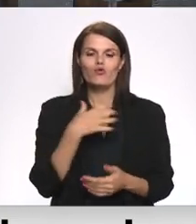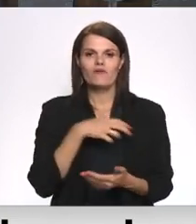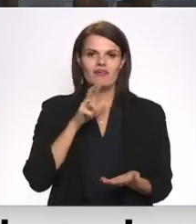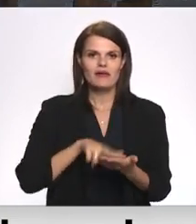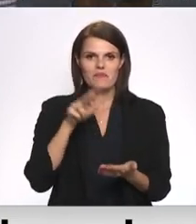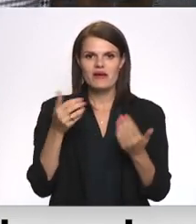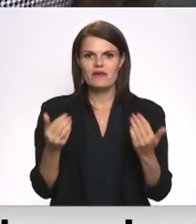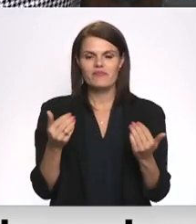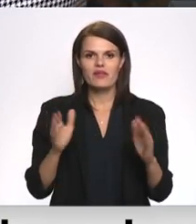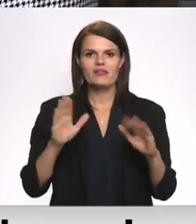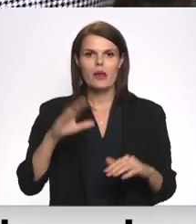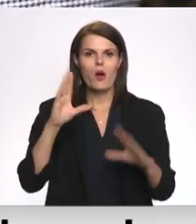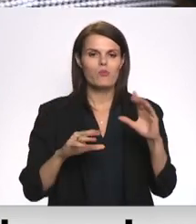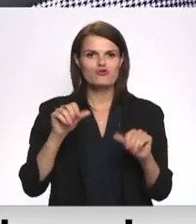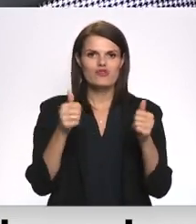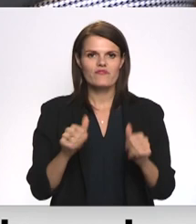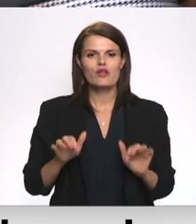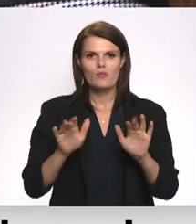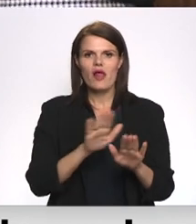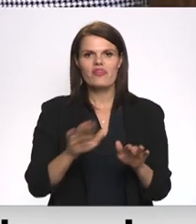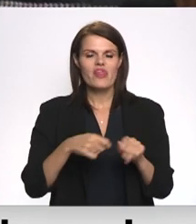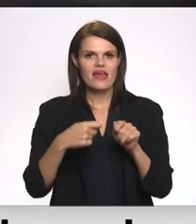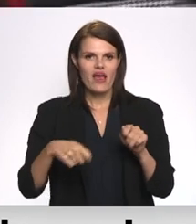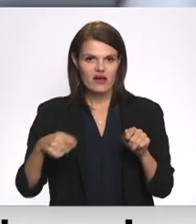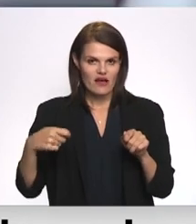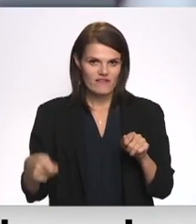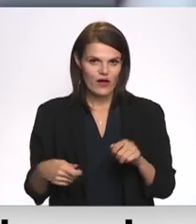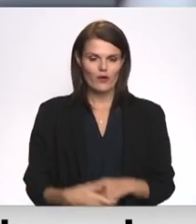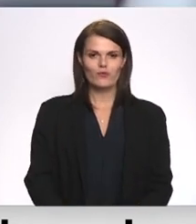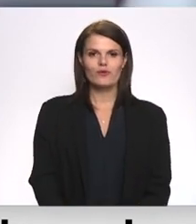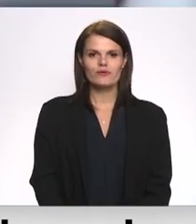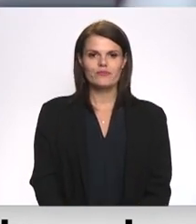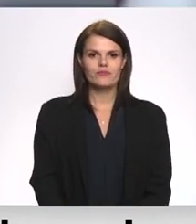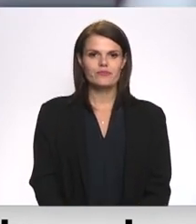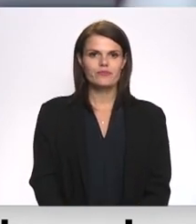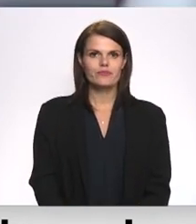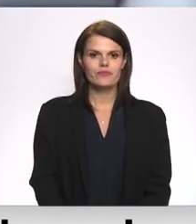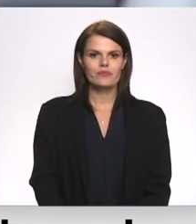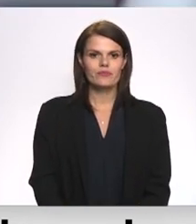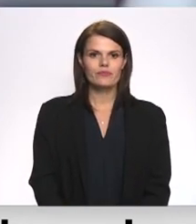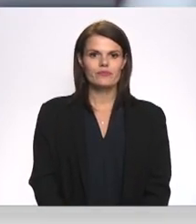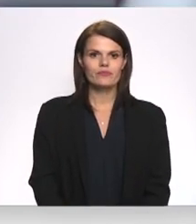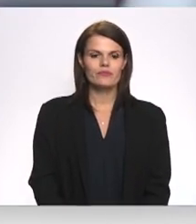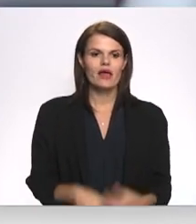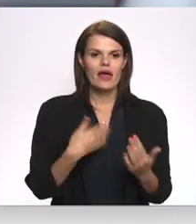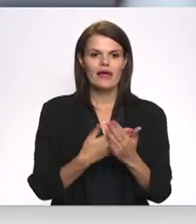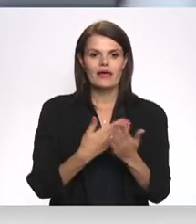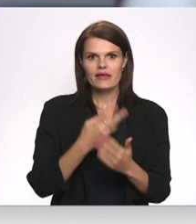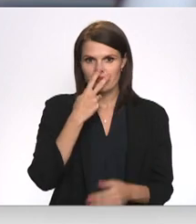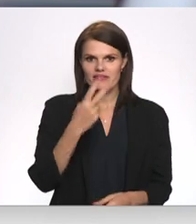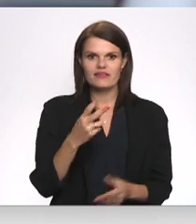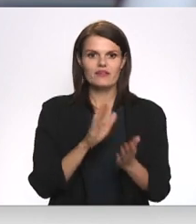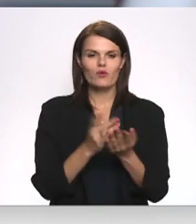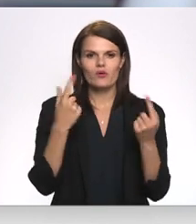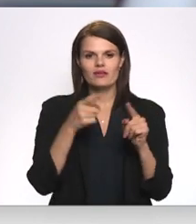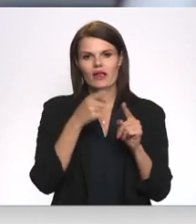tagad, lai budžeta veidošanas process neiekavētos. Ja mēs skatāmies uz to laika nogriezni, kas būs